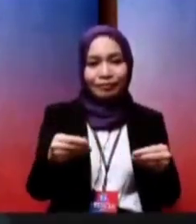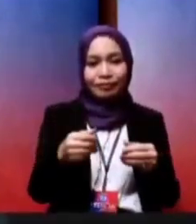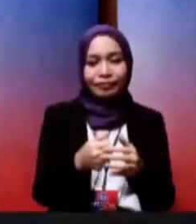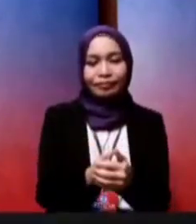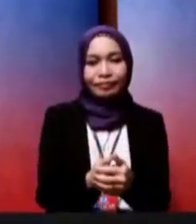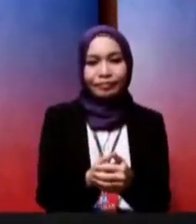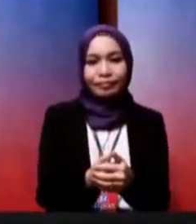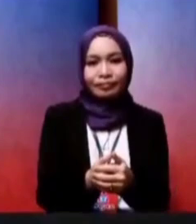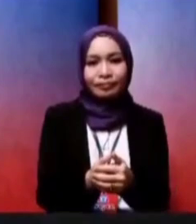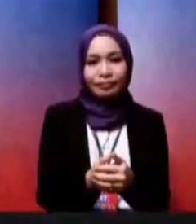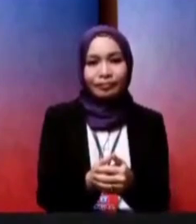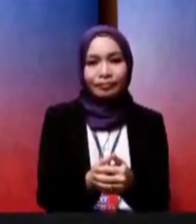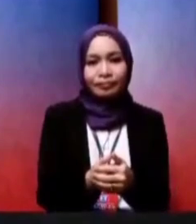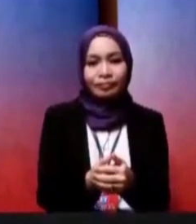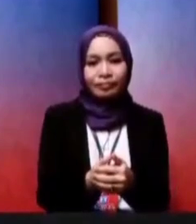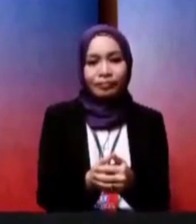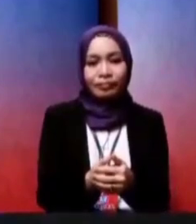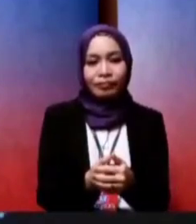buat